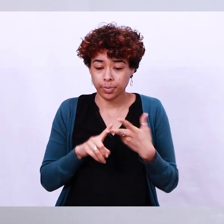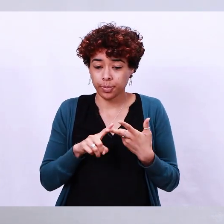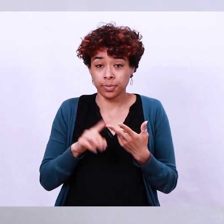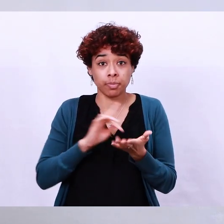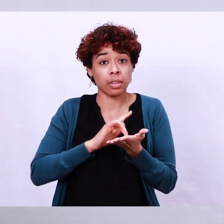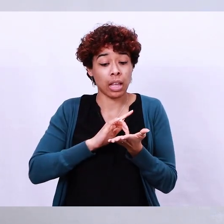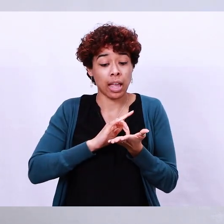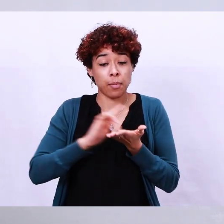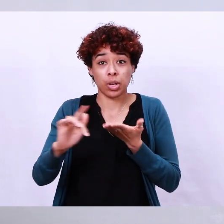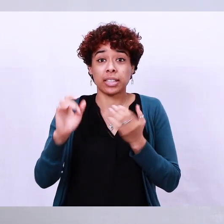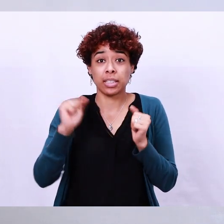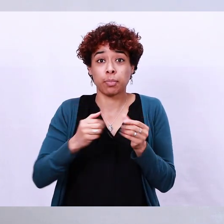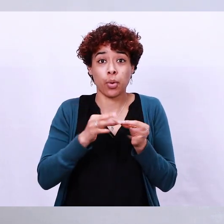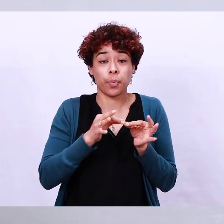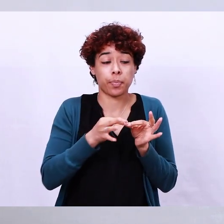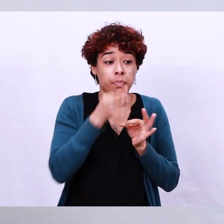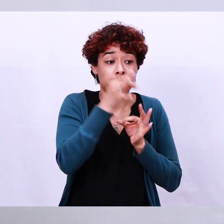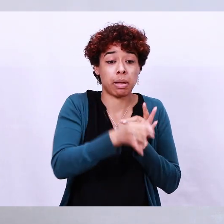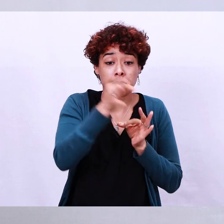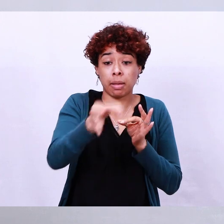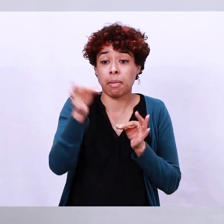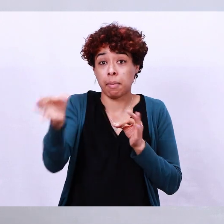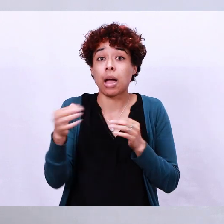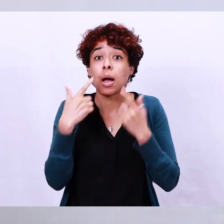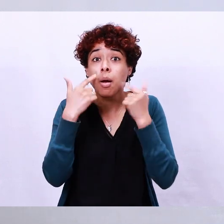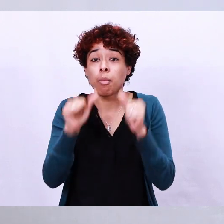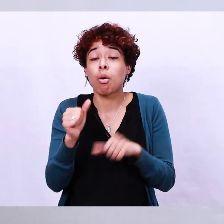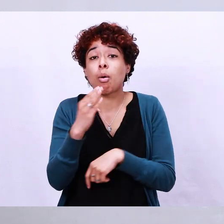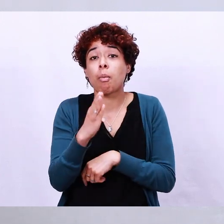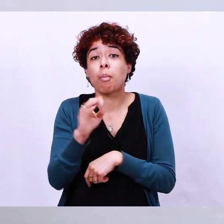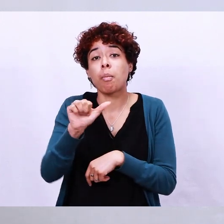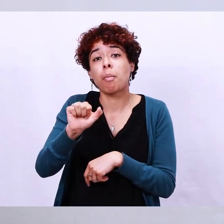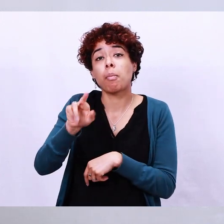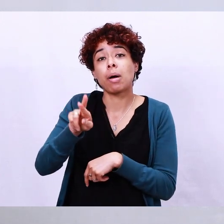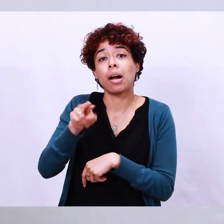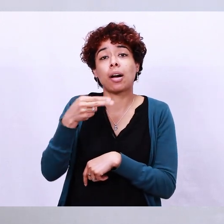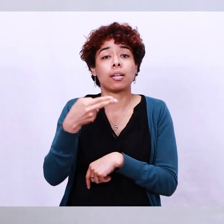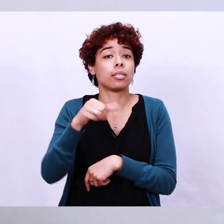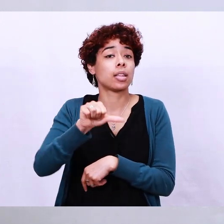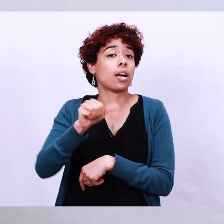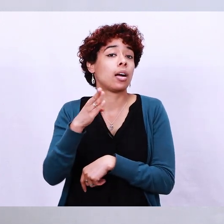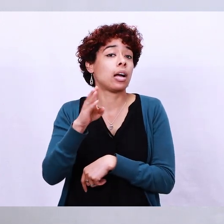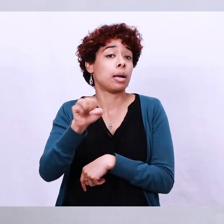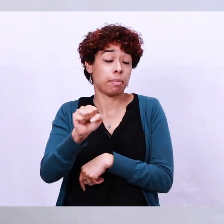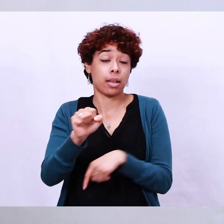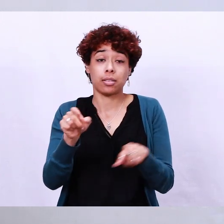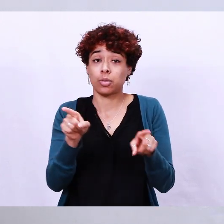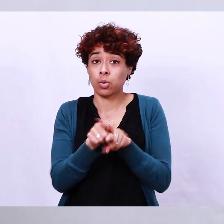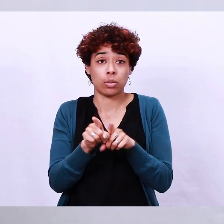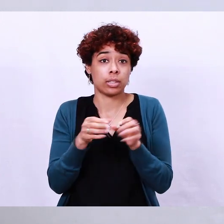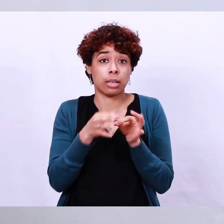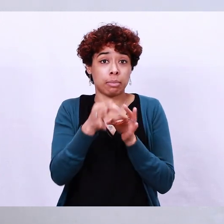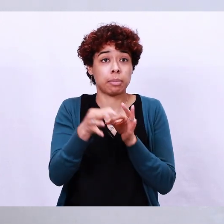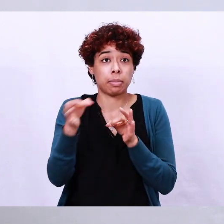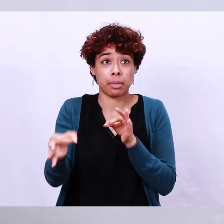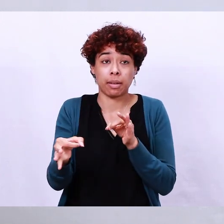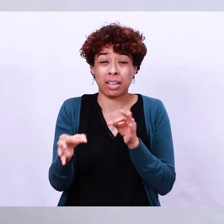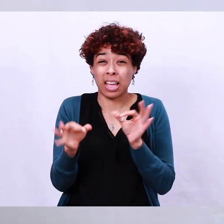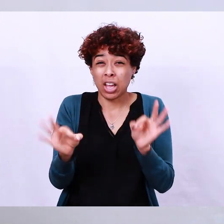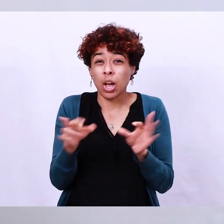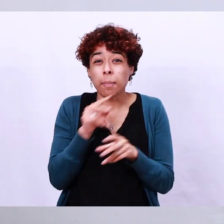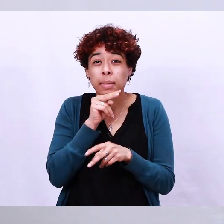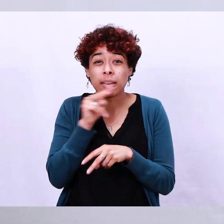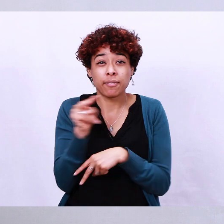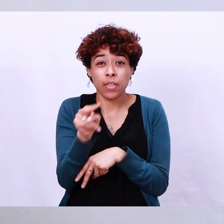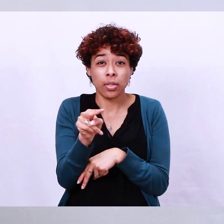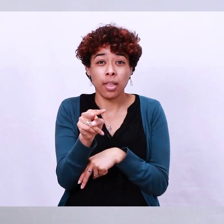communicatif. Et ça, faut faire attention. On le voit là, Barnabas fut entraîné par l'hypocrisie de Pierre. Donc c'est comme un venin en fait